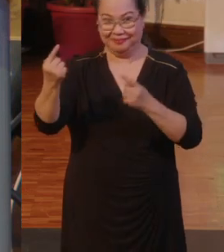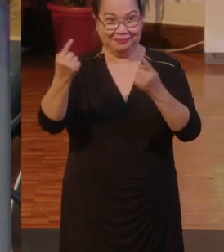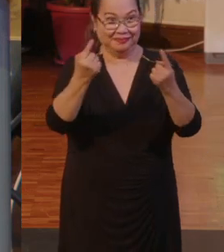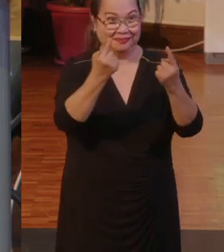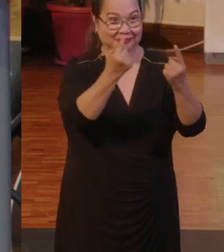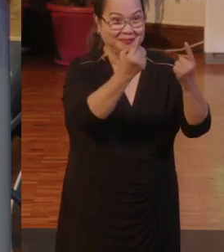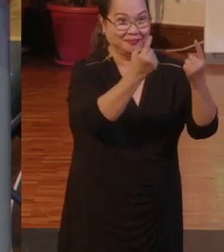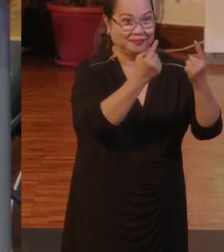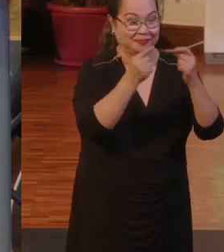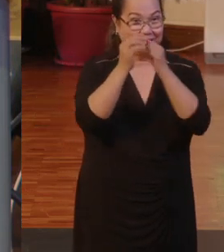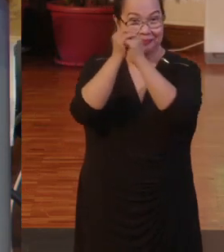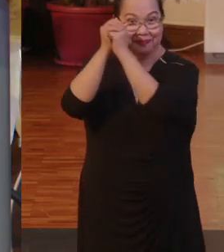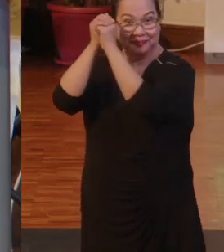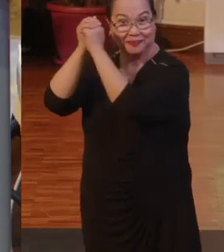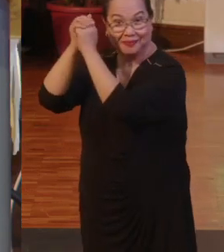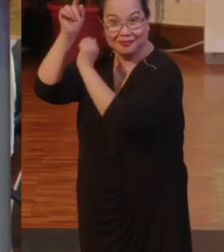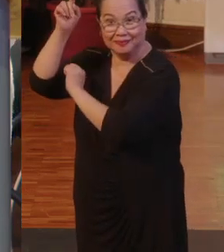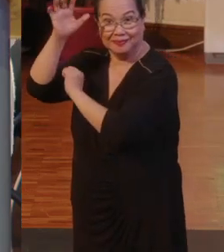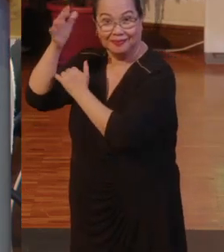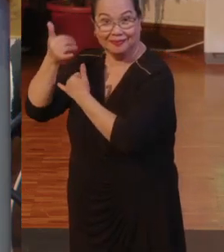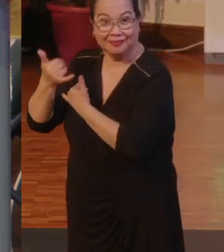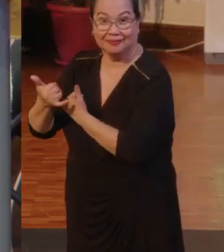na sumasamba sa kanya ngayon.